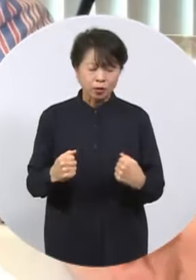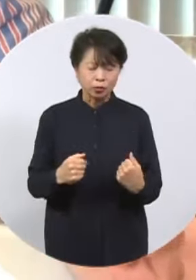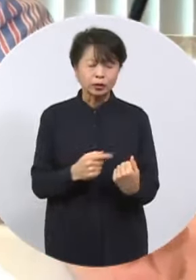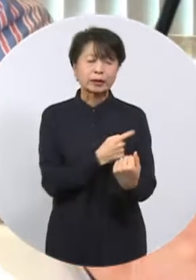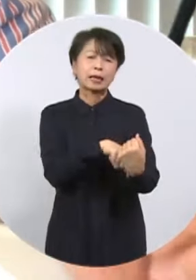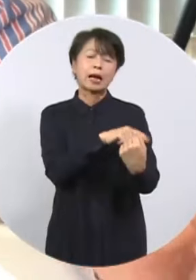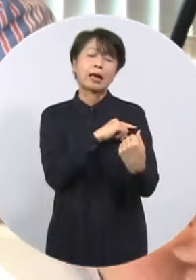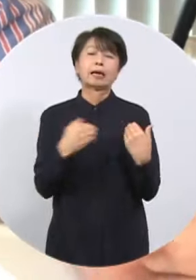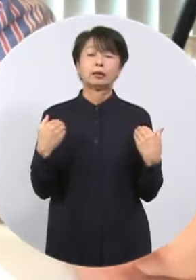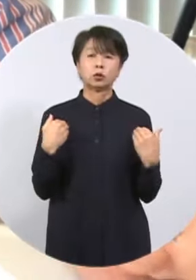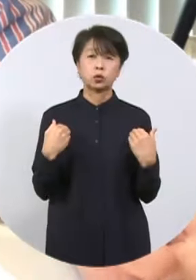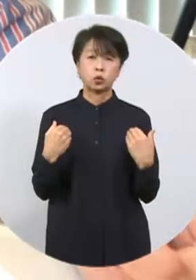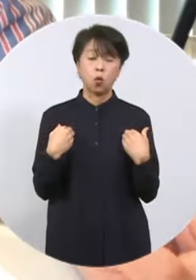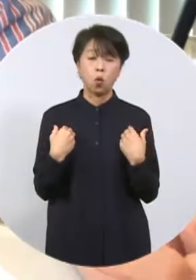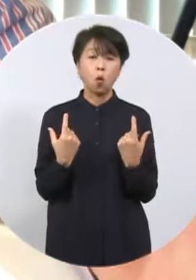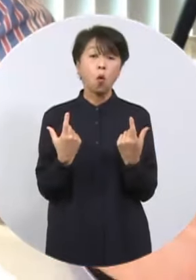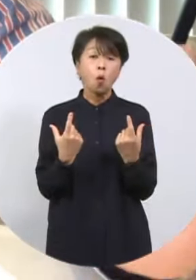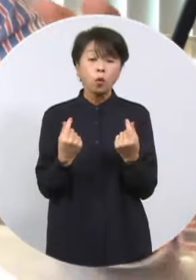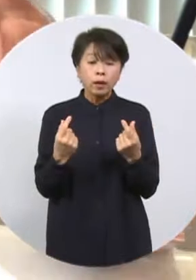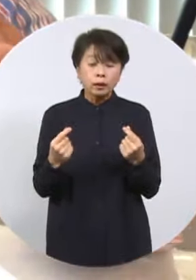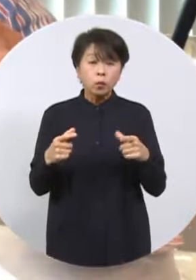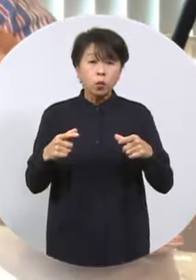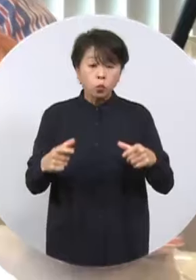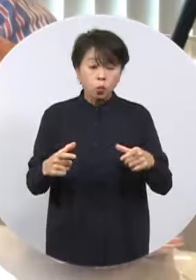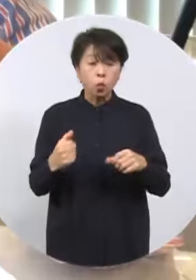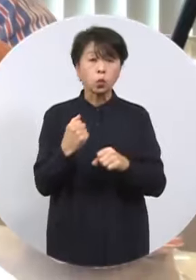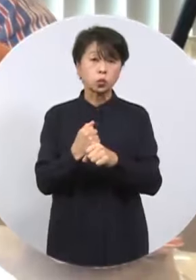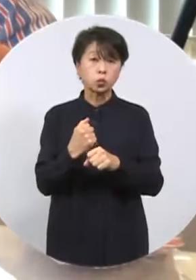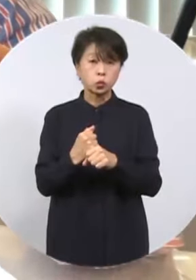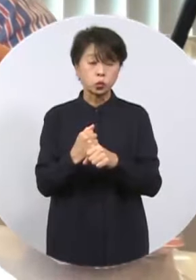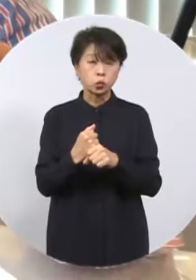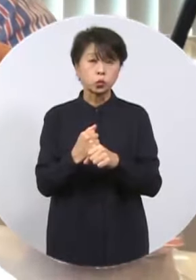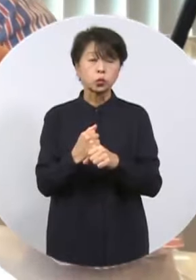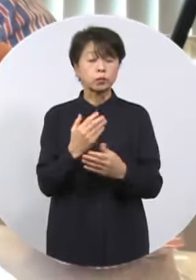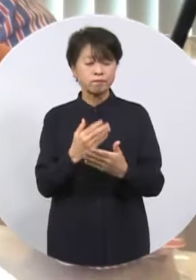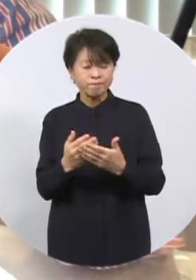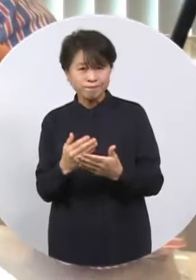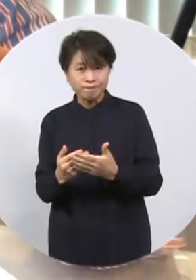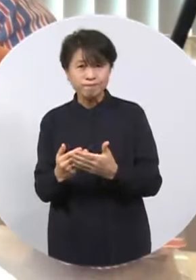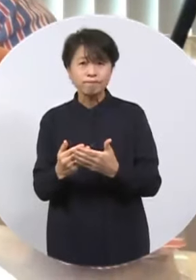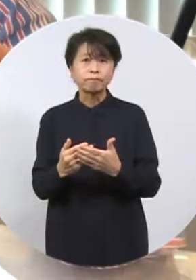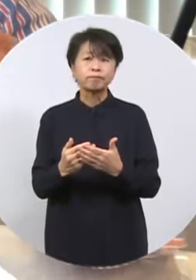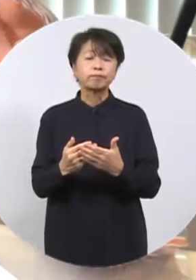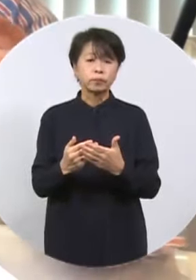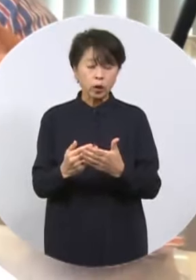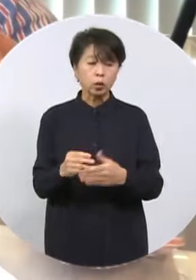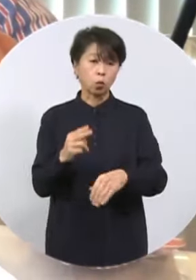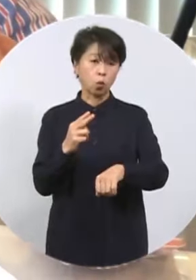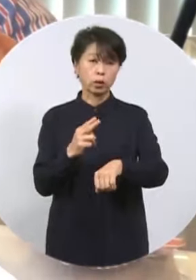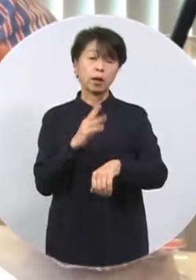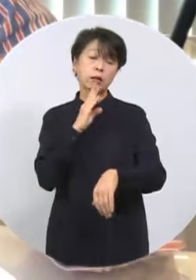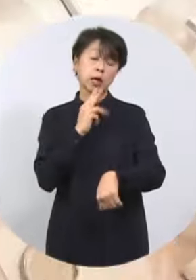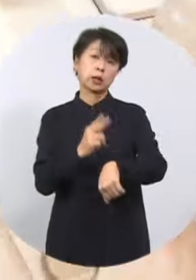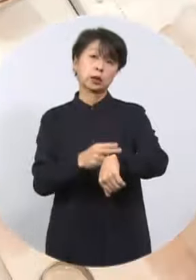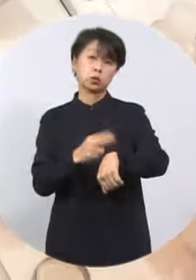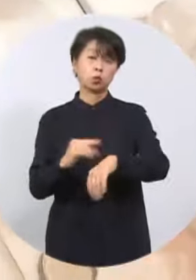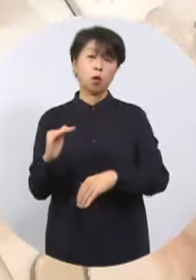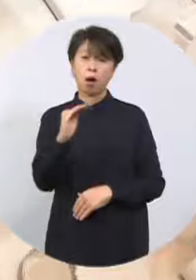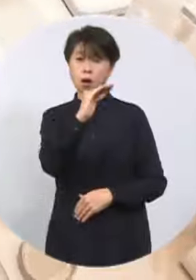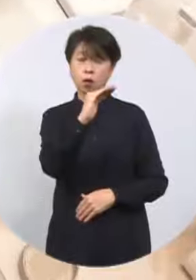ものをいくつも書く。で、同じものをいくつも書いてる上と、技はどんどんついてきます